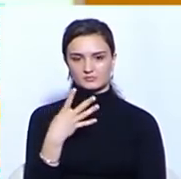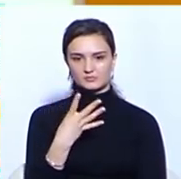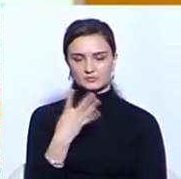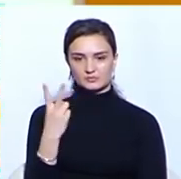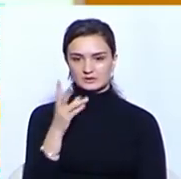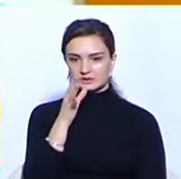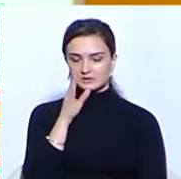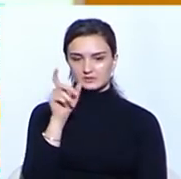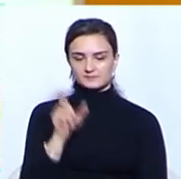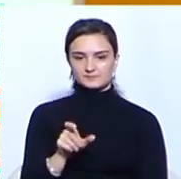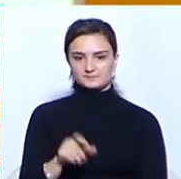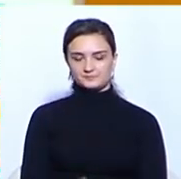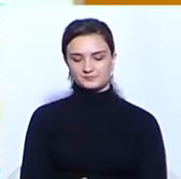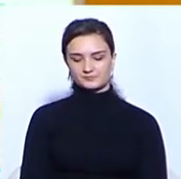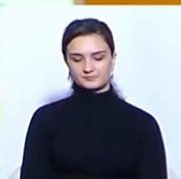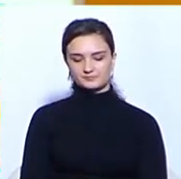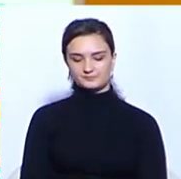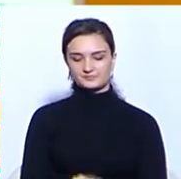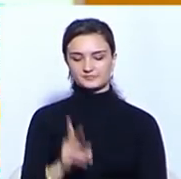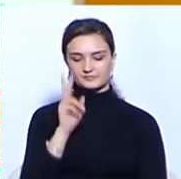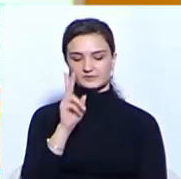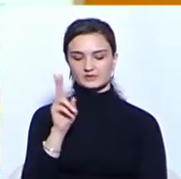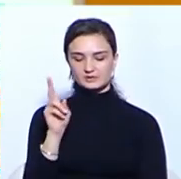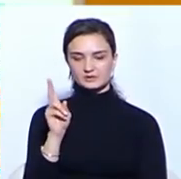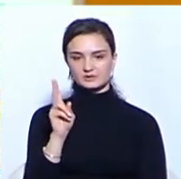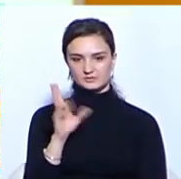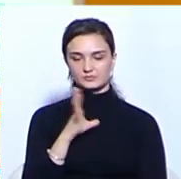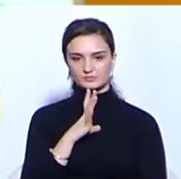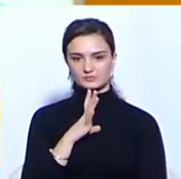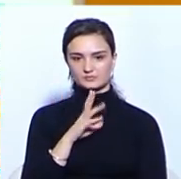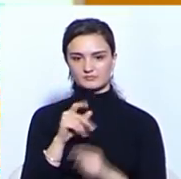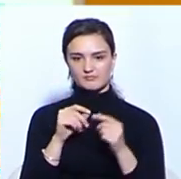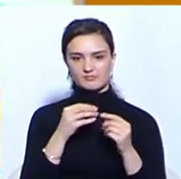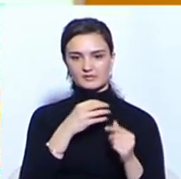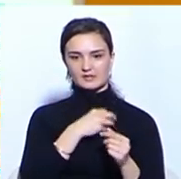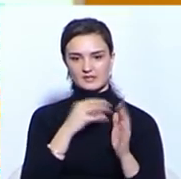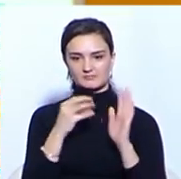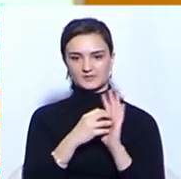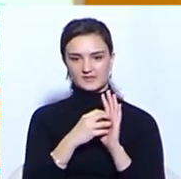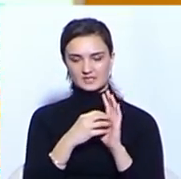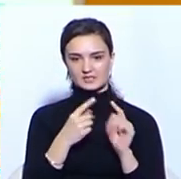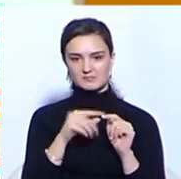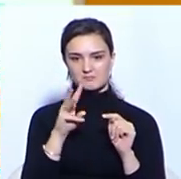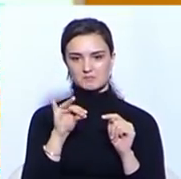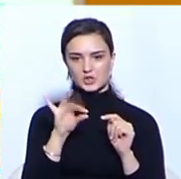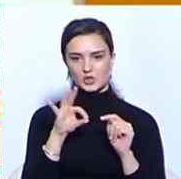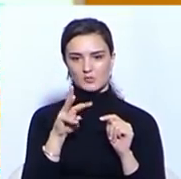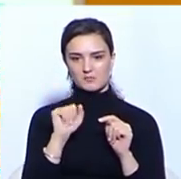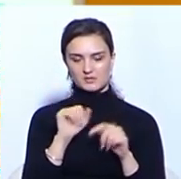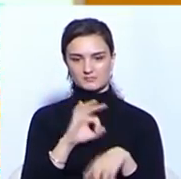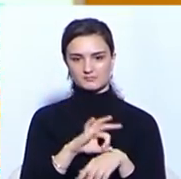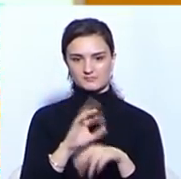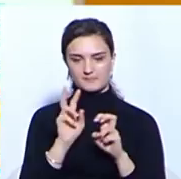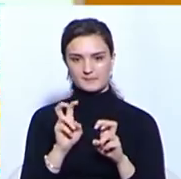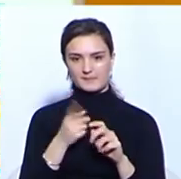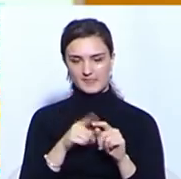42 წლის ასაკში, რომელსაც დაუდგინდა კვანძი მიომა. როგორც ამბობს,